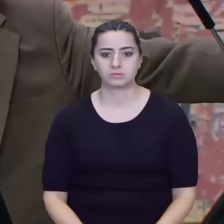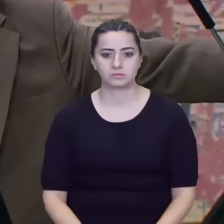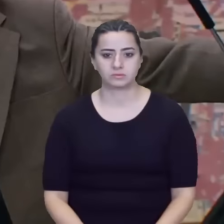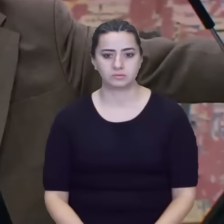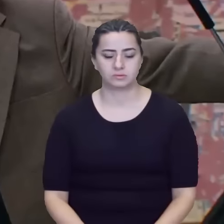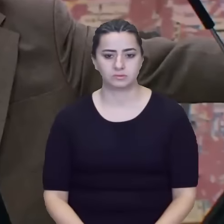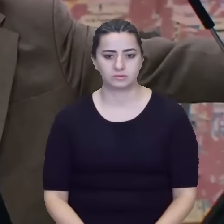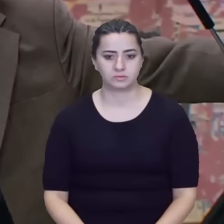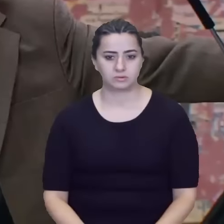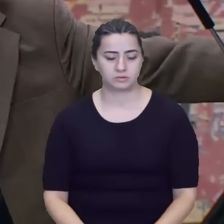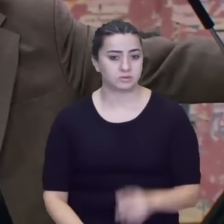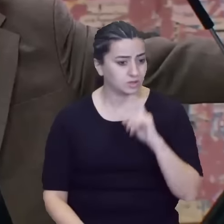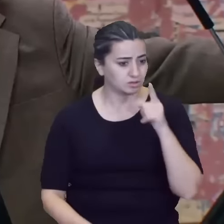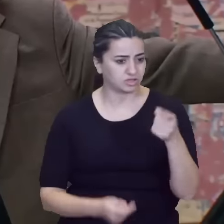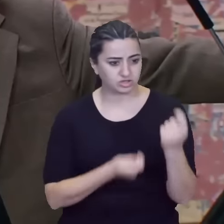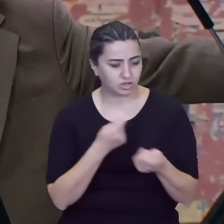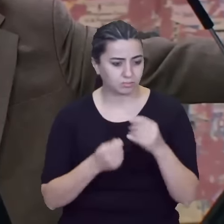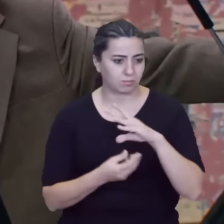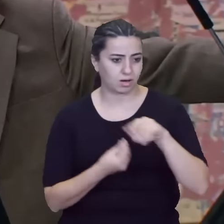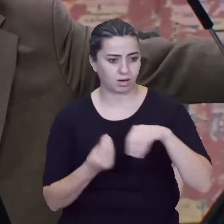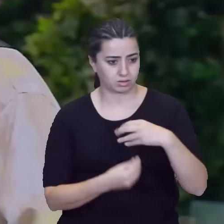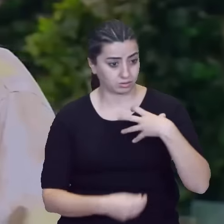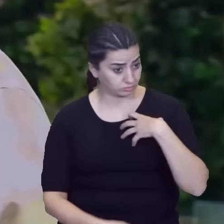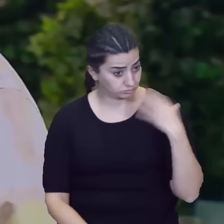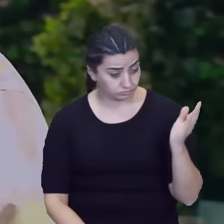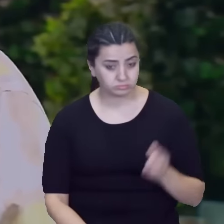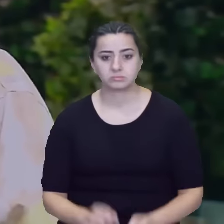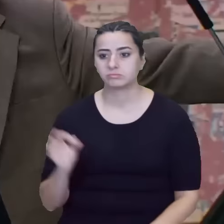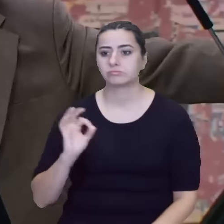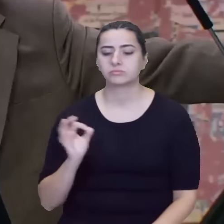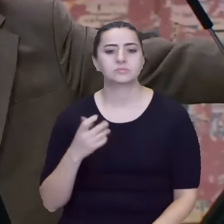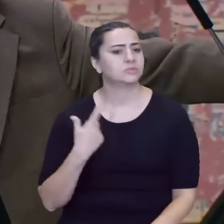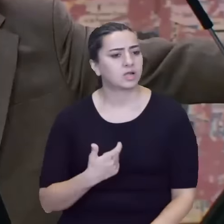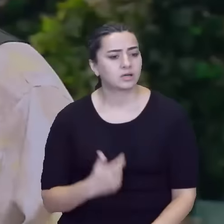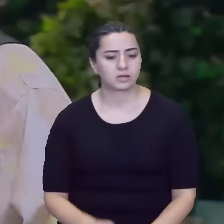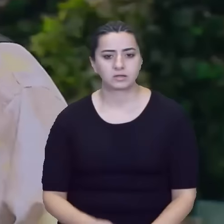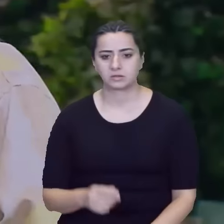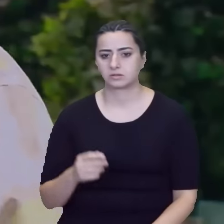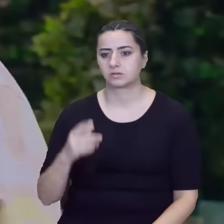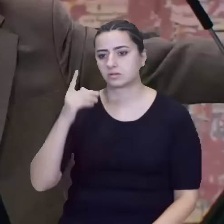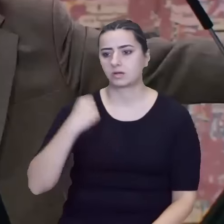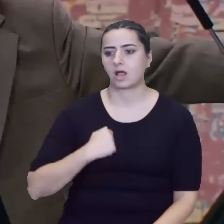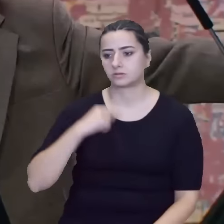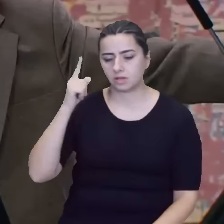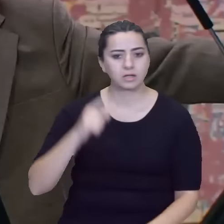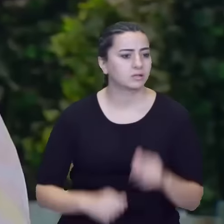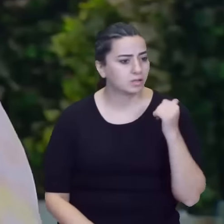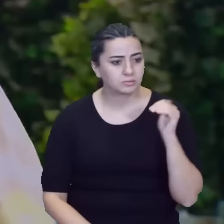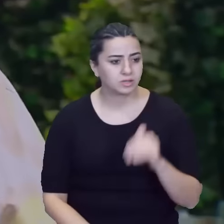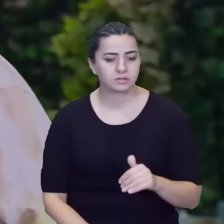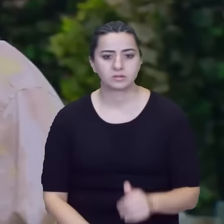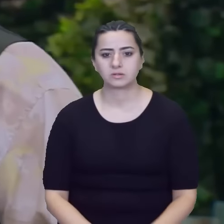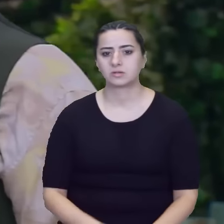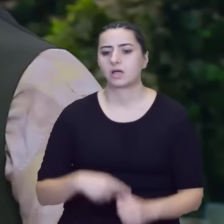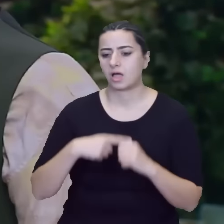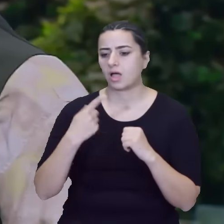Vay. Demek dayın seni burada çalıştırıyor, sermayeyi kendisi topluyor ha? Aynen öyle. Nerede o? Kaçtadı. Ne zaman gelecek?